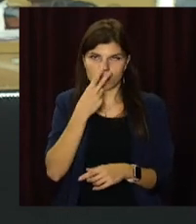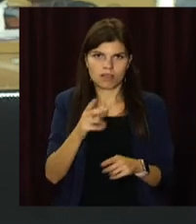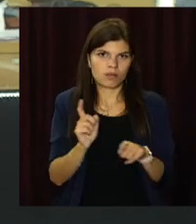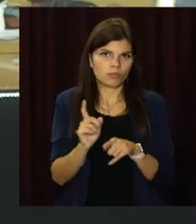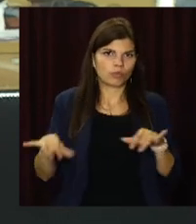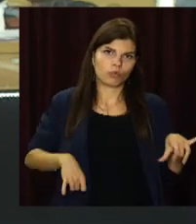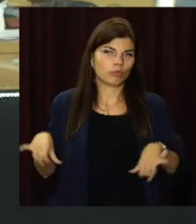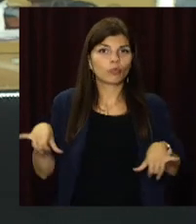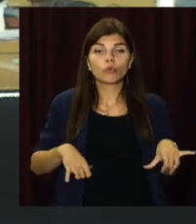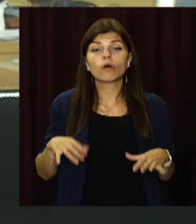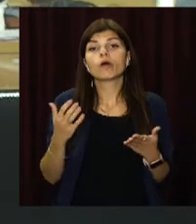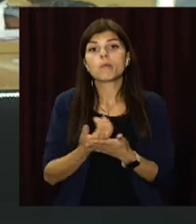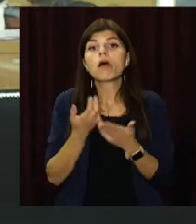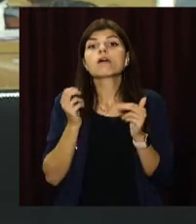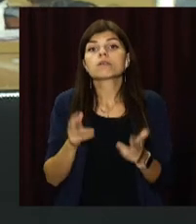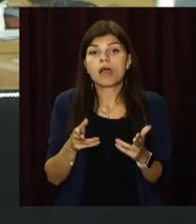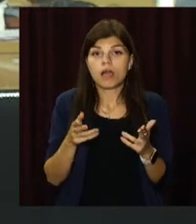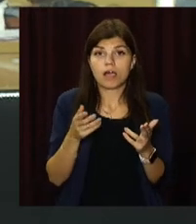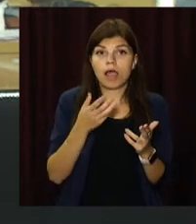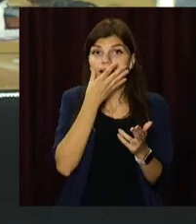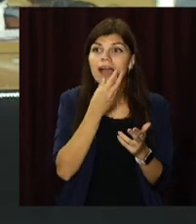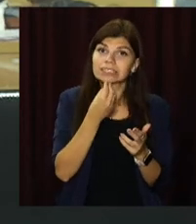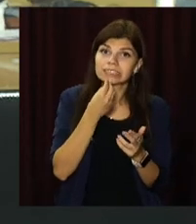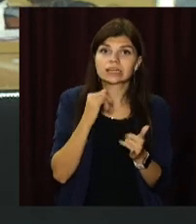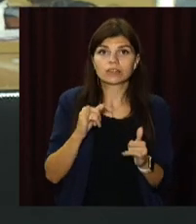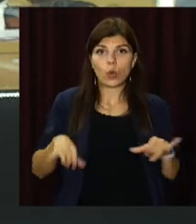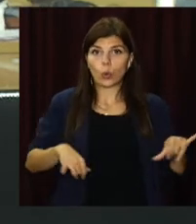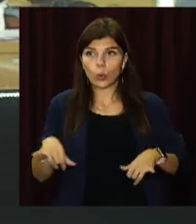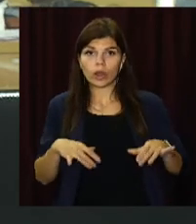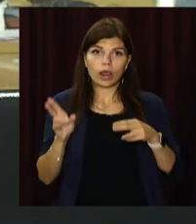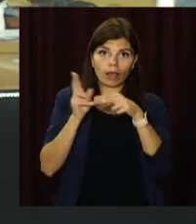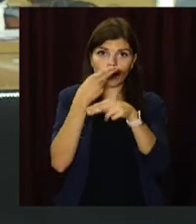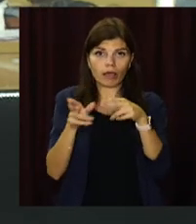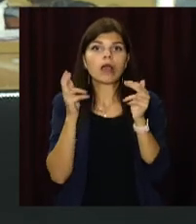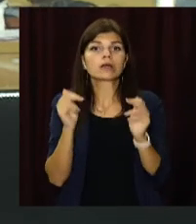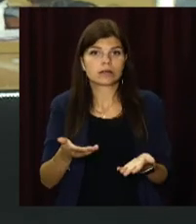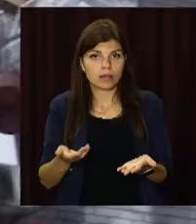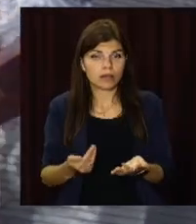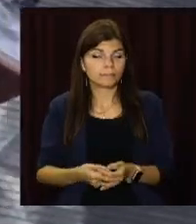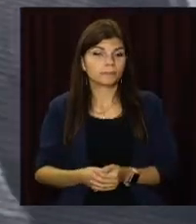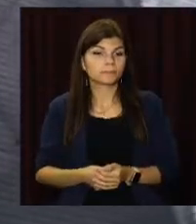ані позитиву. Тож, як розмежовувати красу та варварство, знає Анастасія Вільхова.